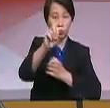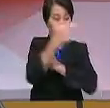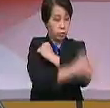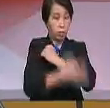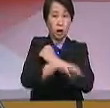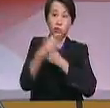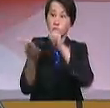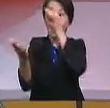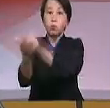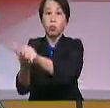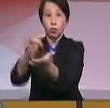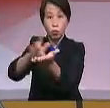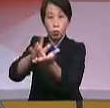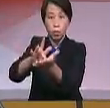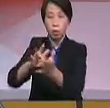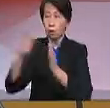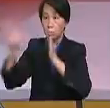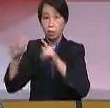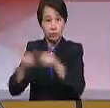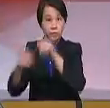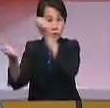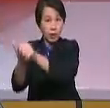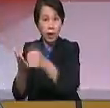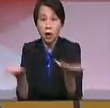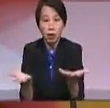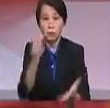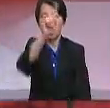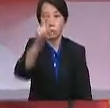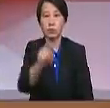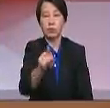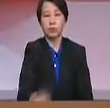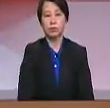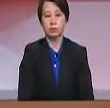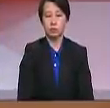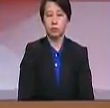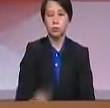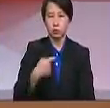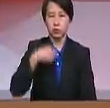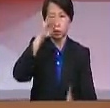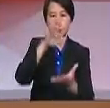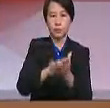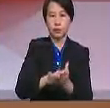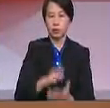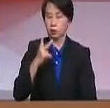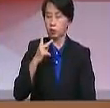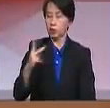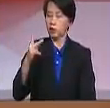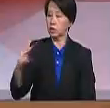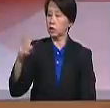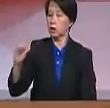Malaysia juga akan mengambil langkah yang sama untuk menempah vaksin tersebut? Saya percaya Kementerian